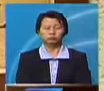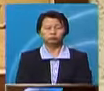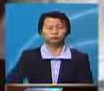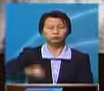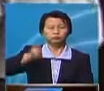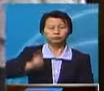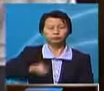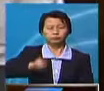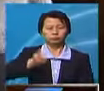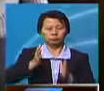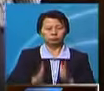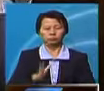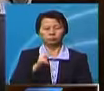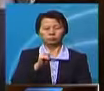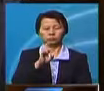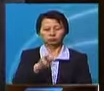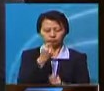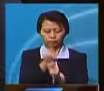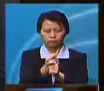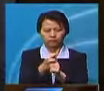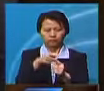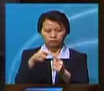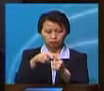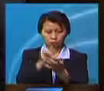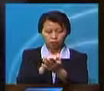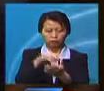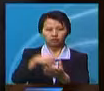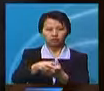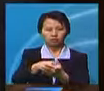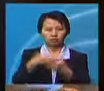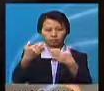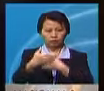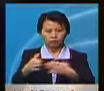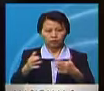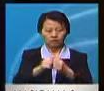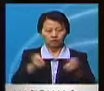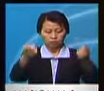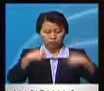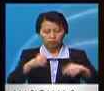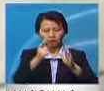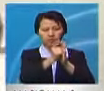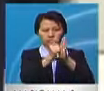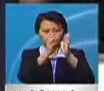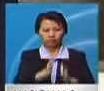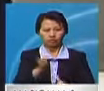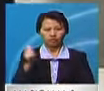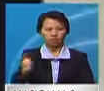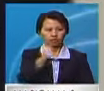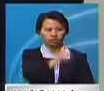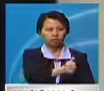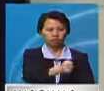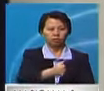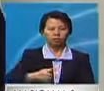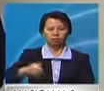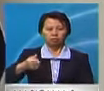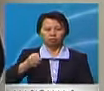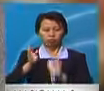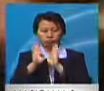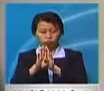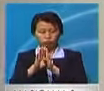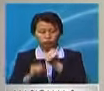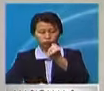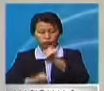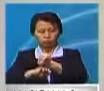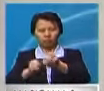Hakim Datuk Nur B. Arifin menetapkan tarikh itu di dalam kamarnya dengan dihadiri peguam masing-masing. Afidavit berkenaan bagi